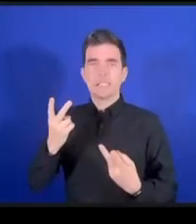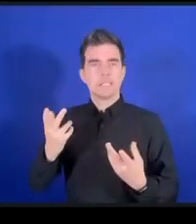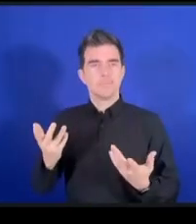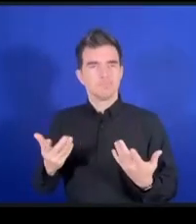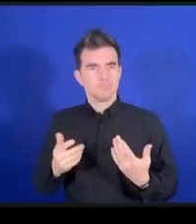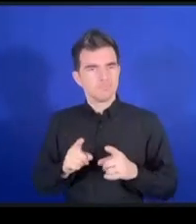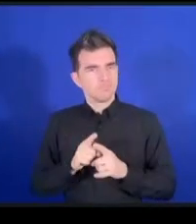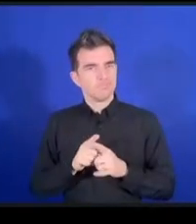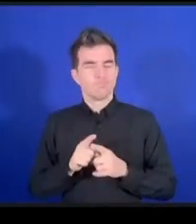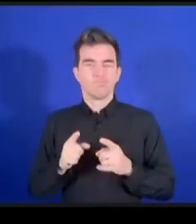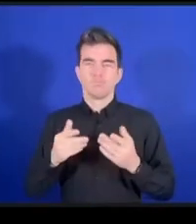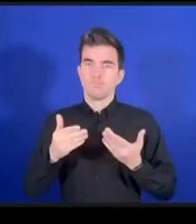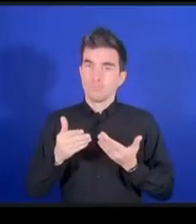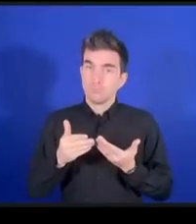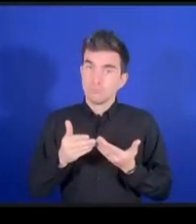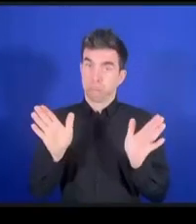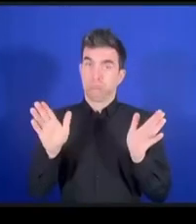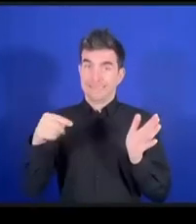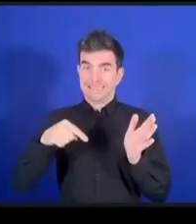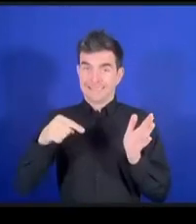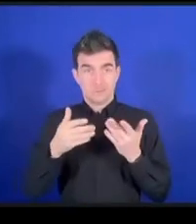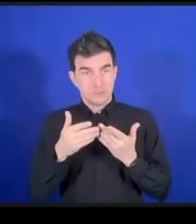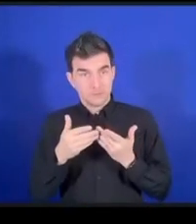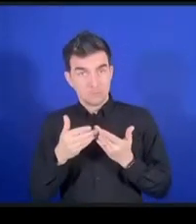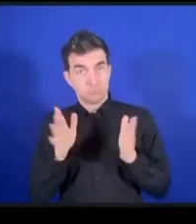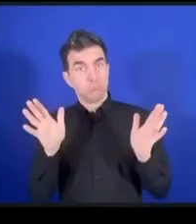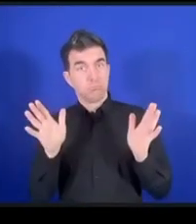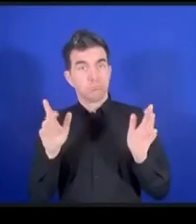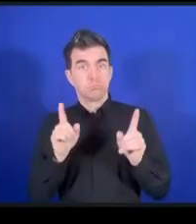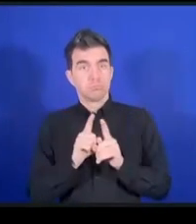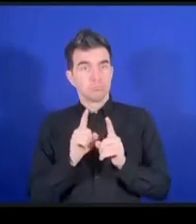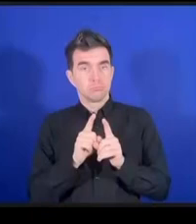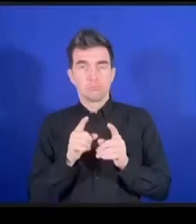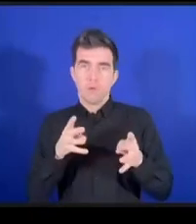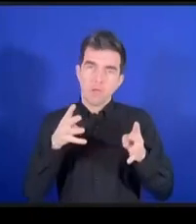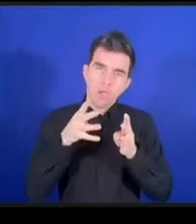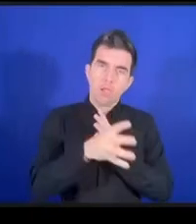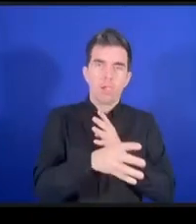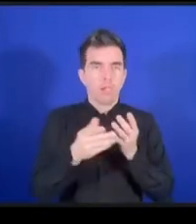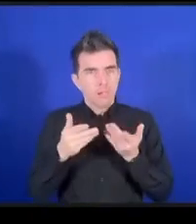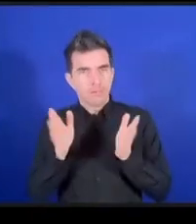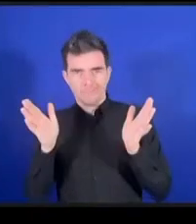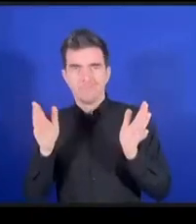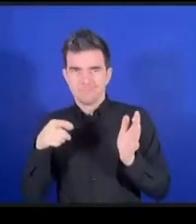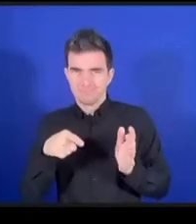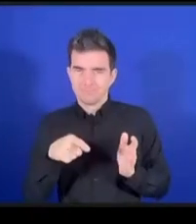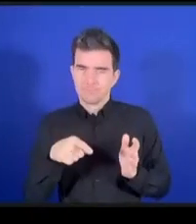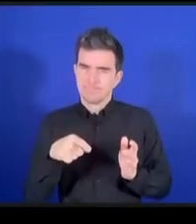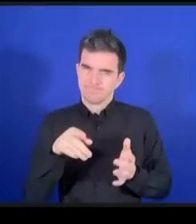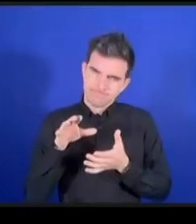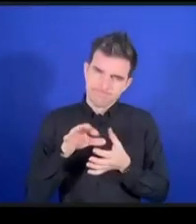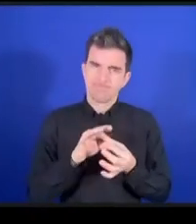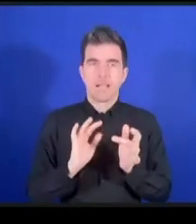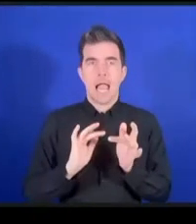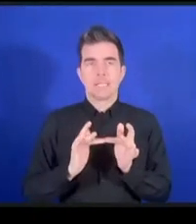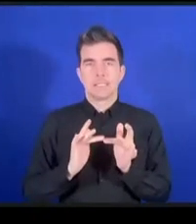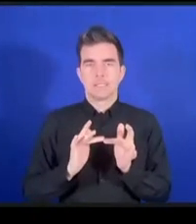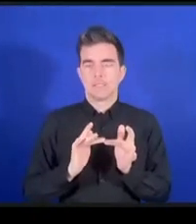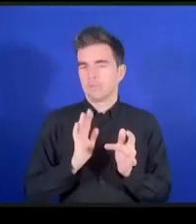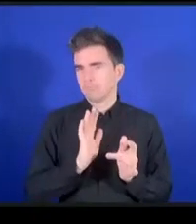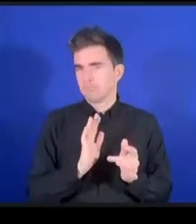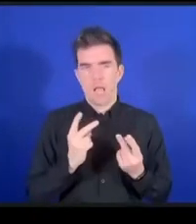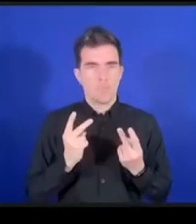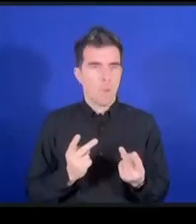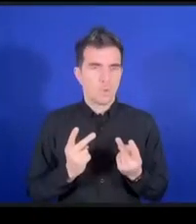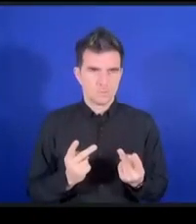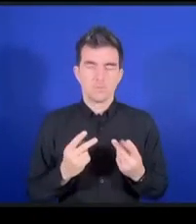открытости о ценности интернета это IG много на этом IG много говорилось